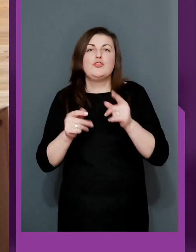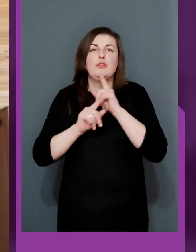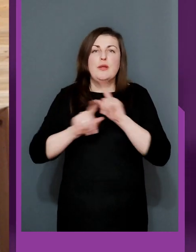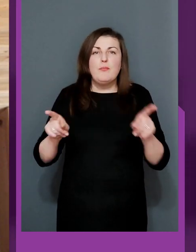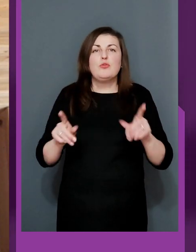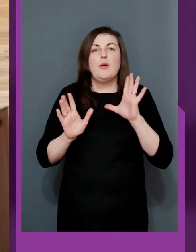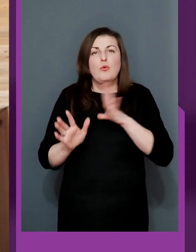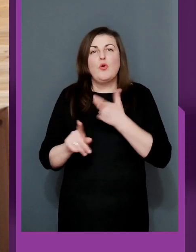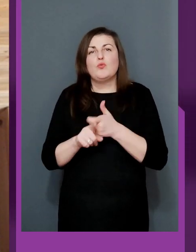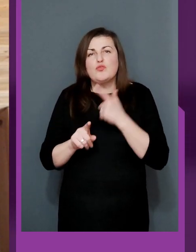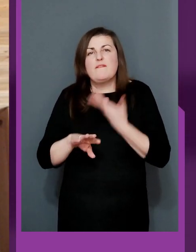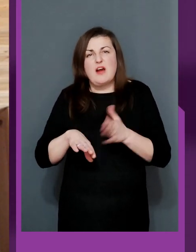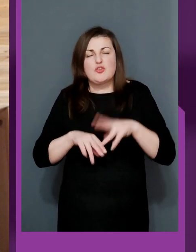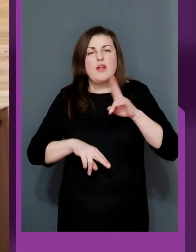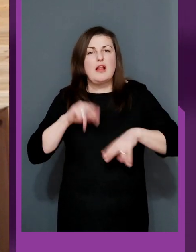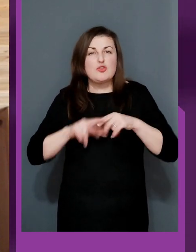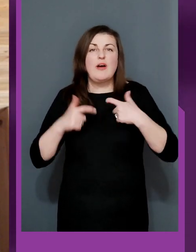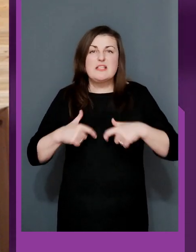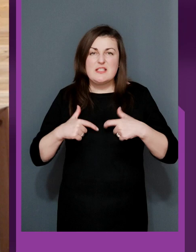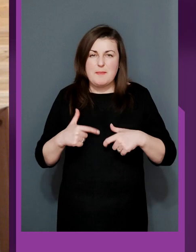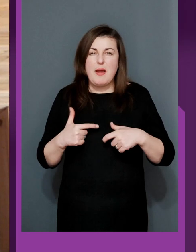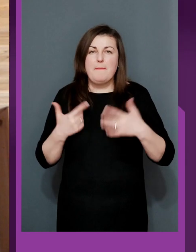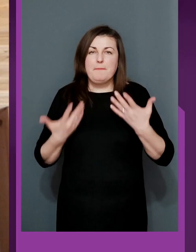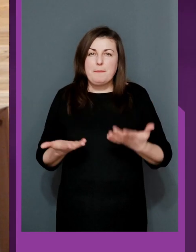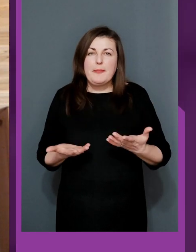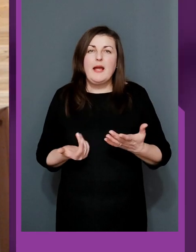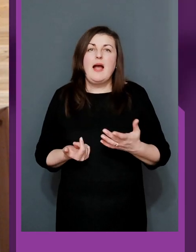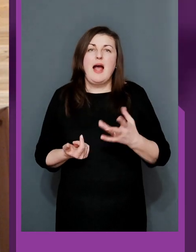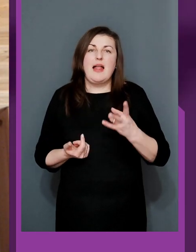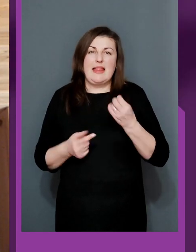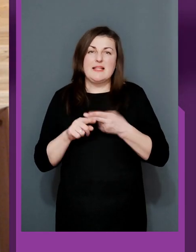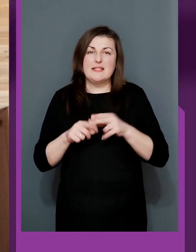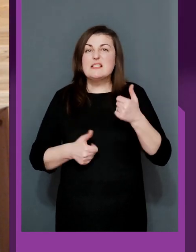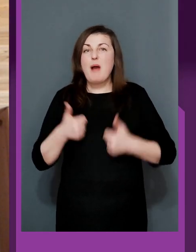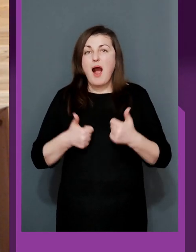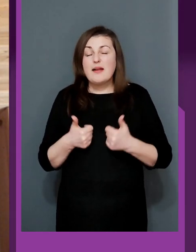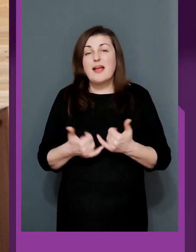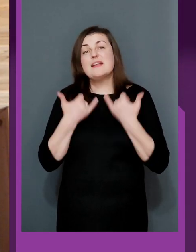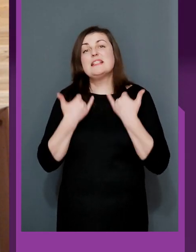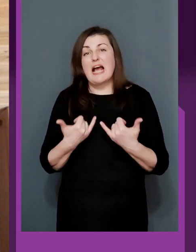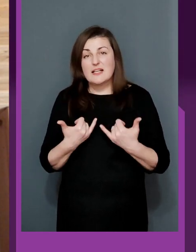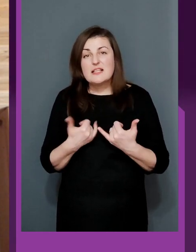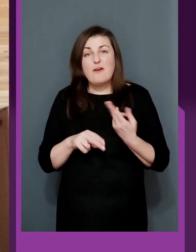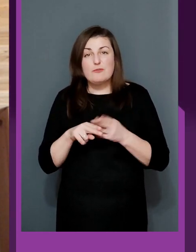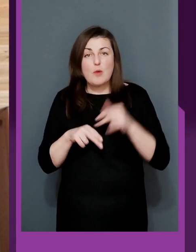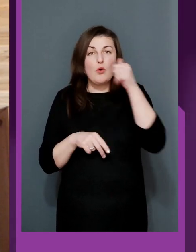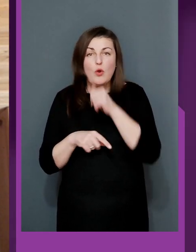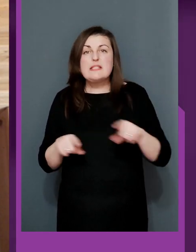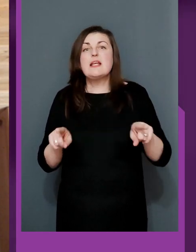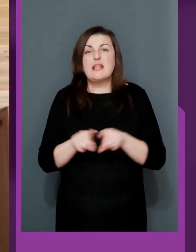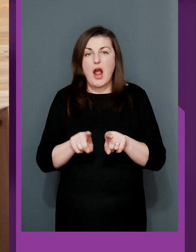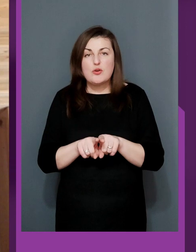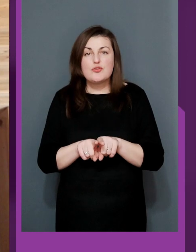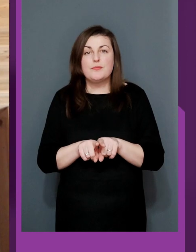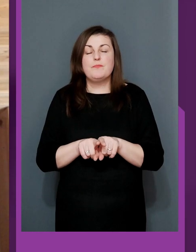буде було дуже важко налаштувати себе ментально на ці змагання зараз в цьому році так